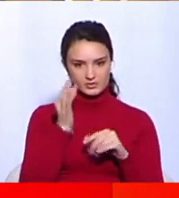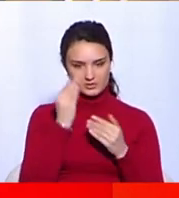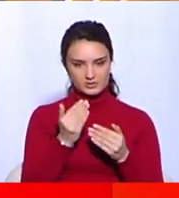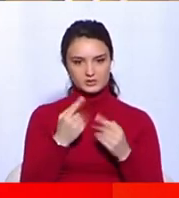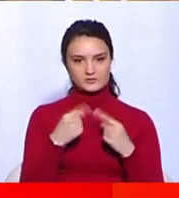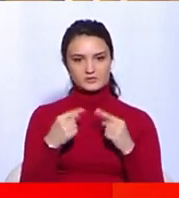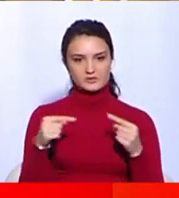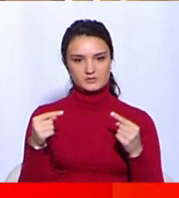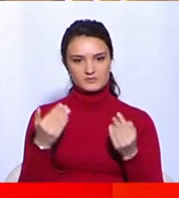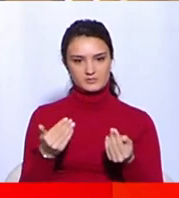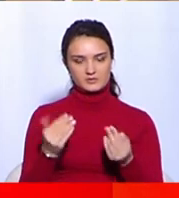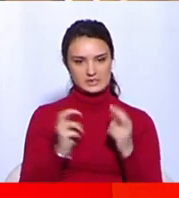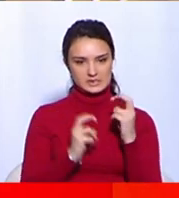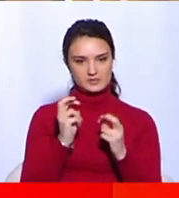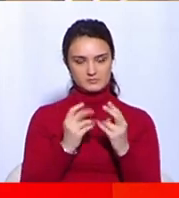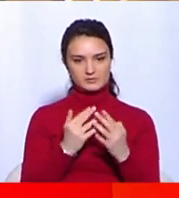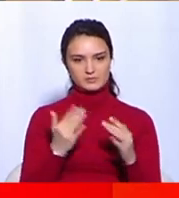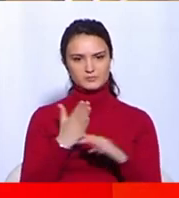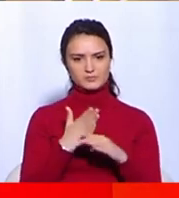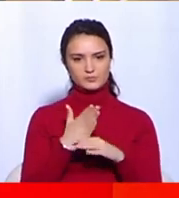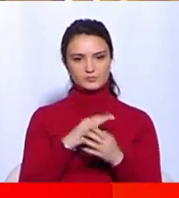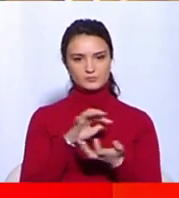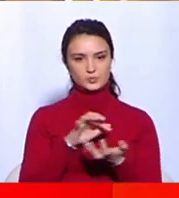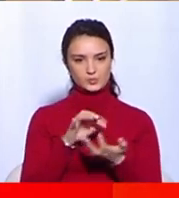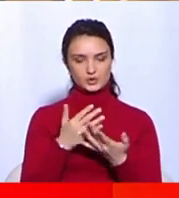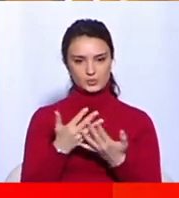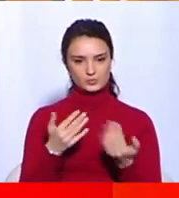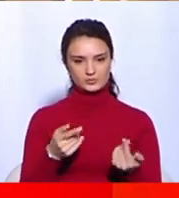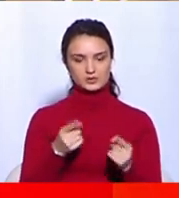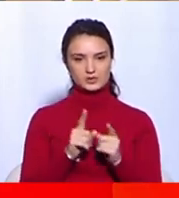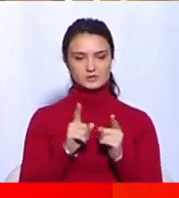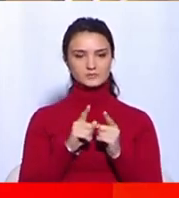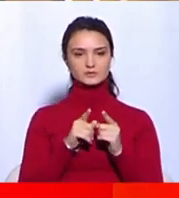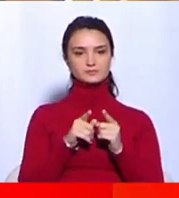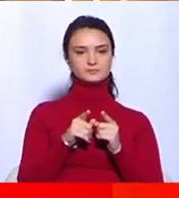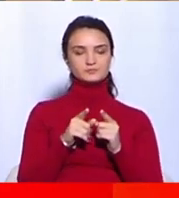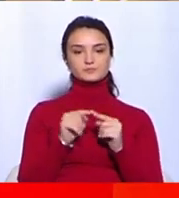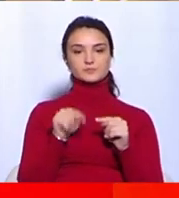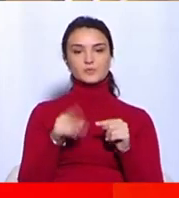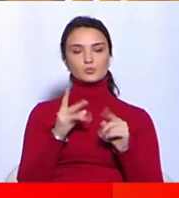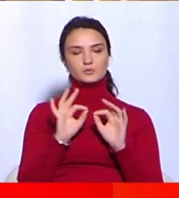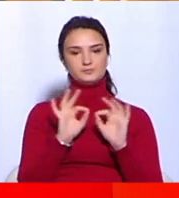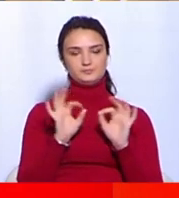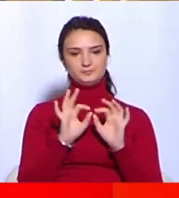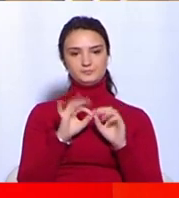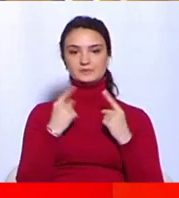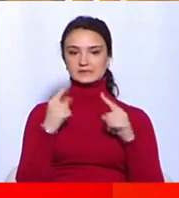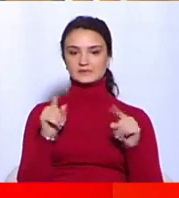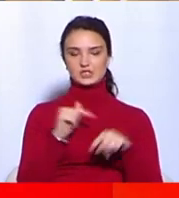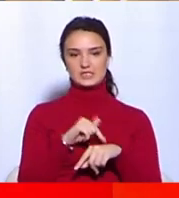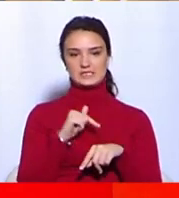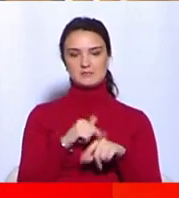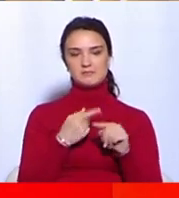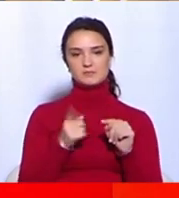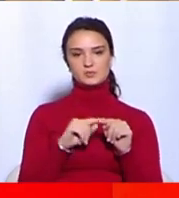არის სხვადასხვა საკონდიტრო ნაწარმი, პურფუნთუშეული. აგრეთვე აქ უნდა განვიხილოთ სხვა